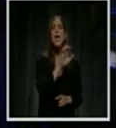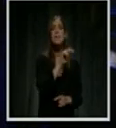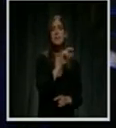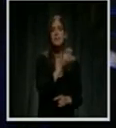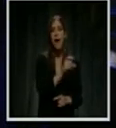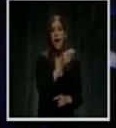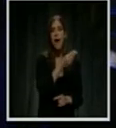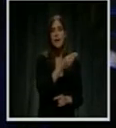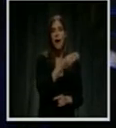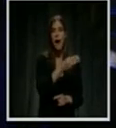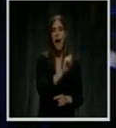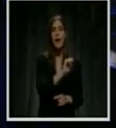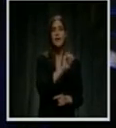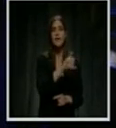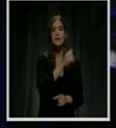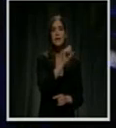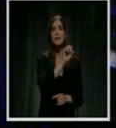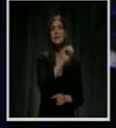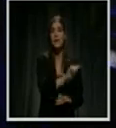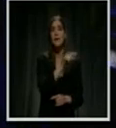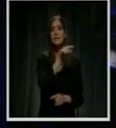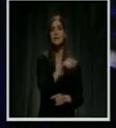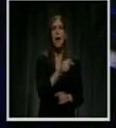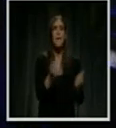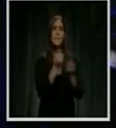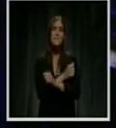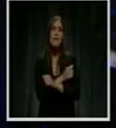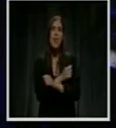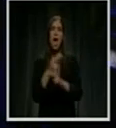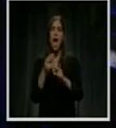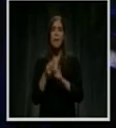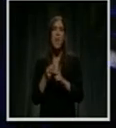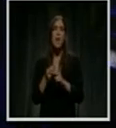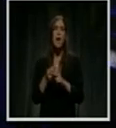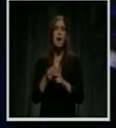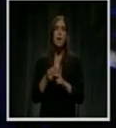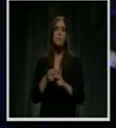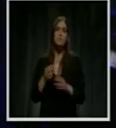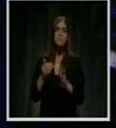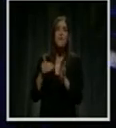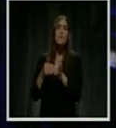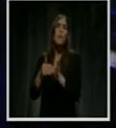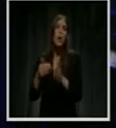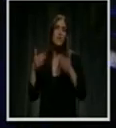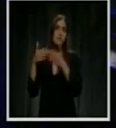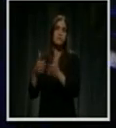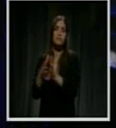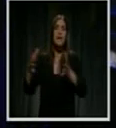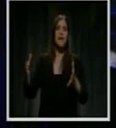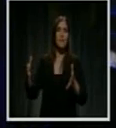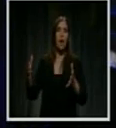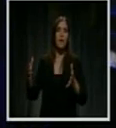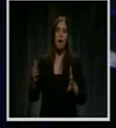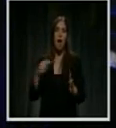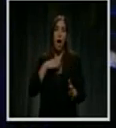l-Freeport. Aħna minn Benajsa tajna park lill-familji tagħna mhux qed ngħid li l-Freeport m'għandux jiġi estis, ma testendih il barra. Testendih